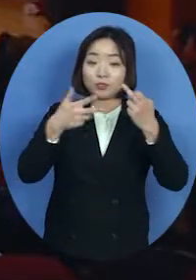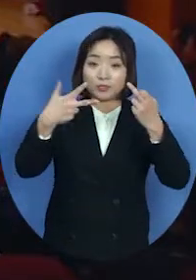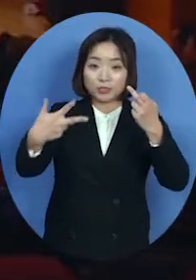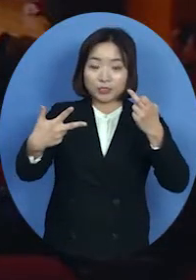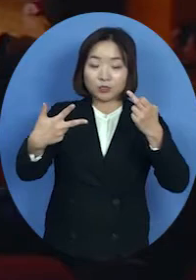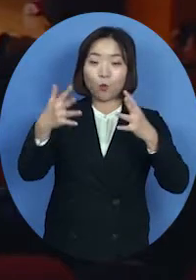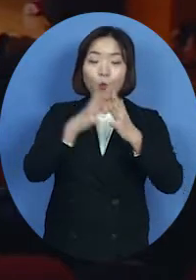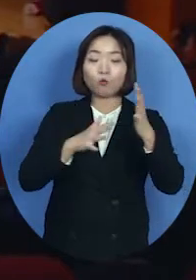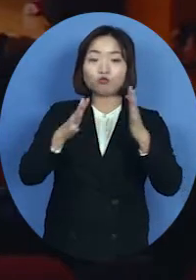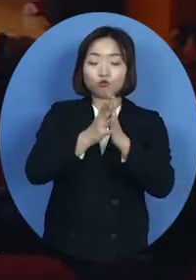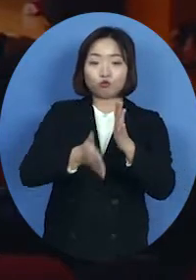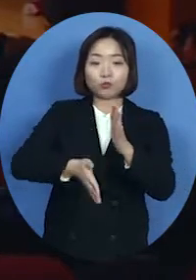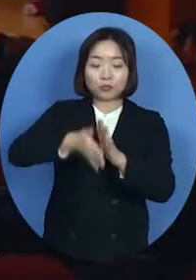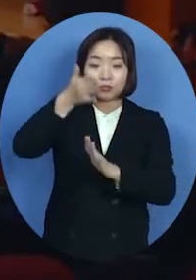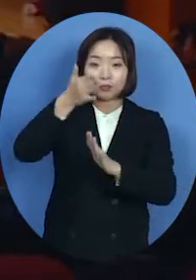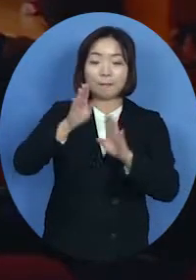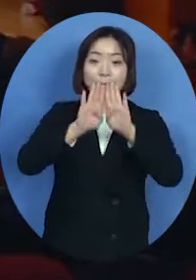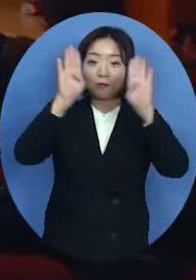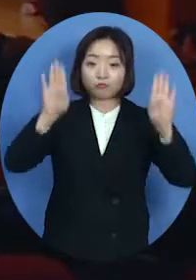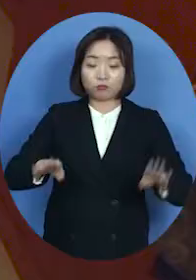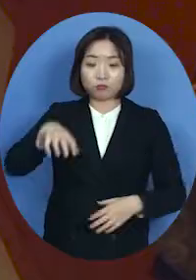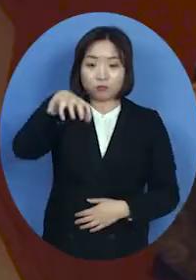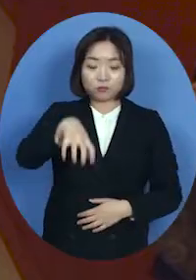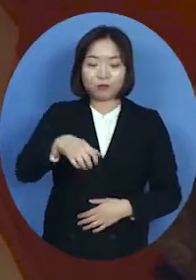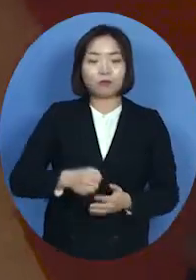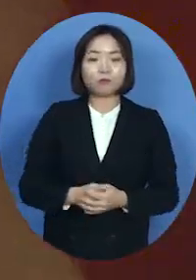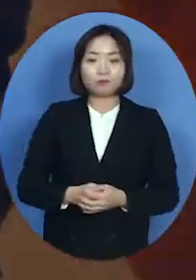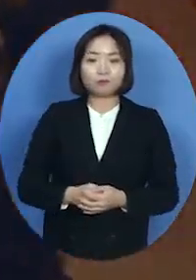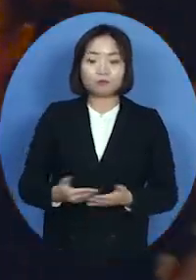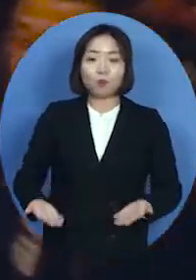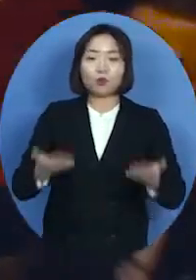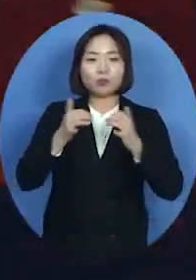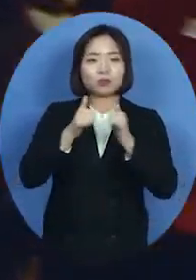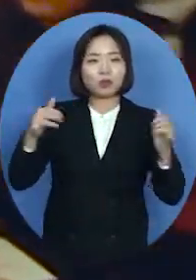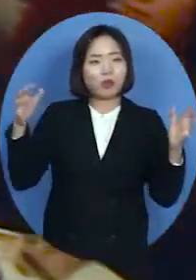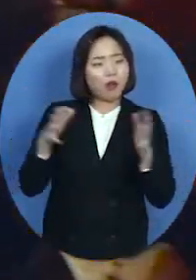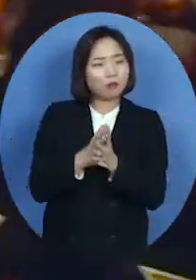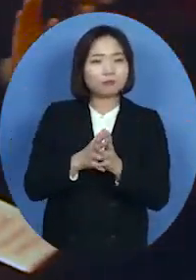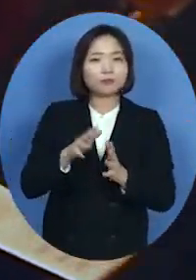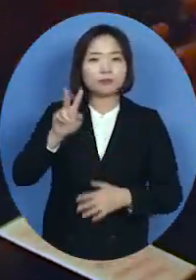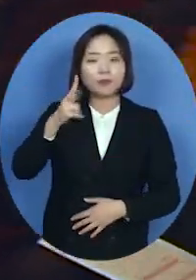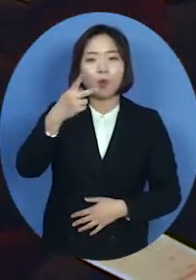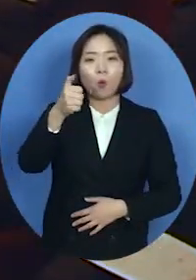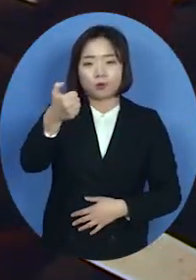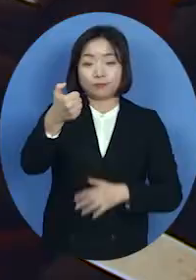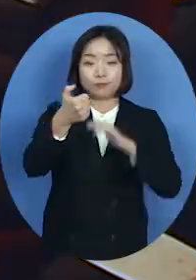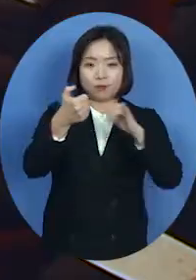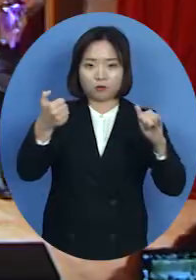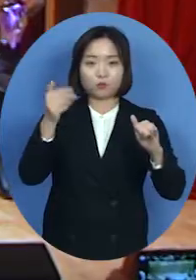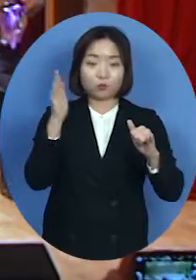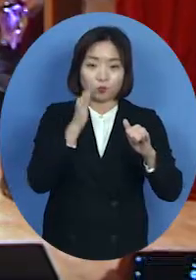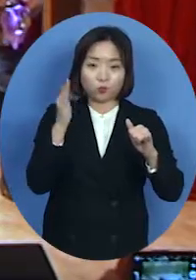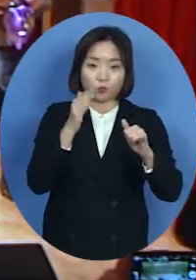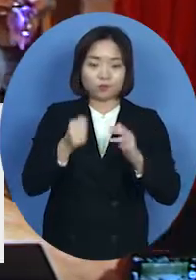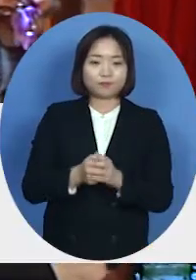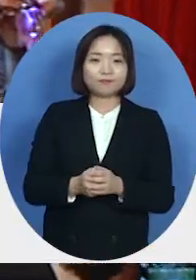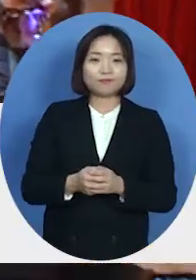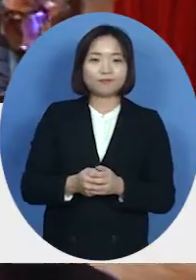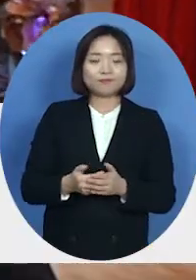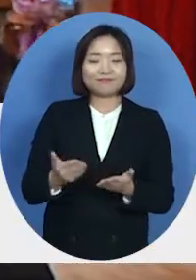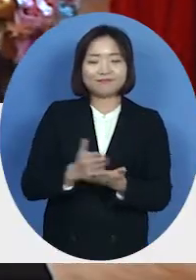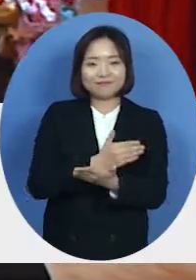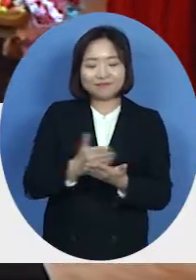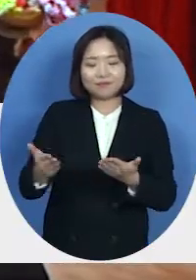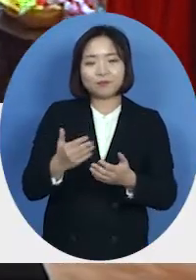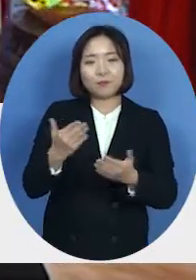지난 7일 국립공주박물관 에서 열린 이번 행사에는 봉사단체 및 자원봉사자 250여명이 참석해 나눔과